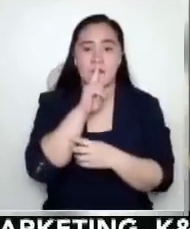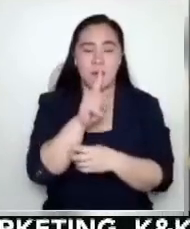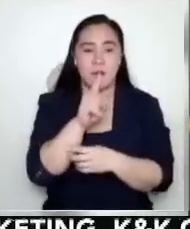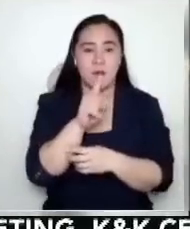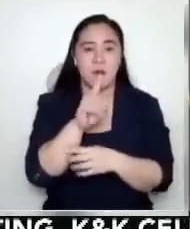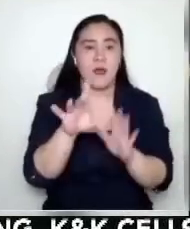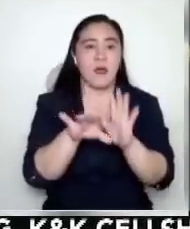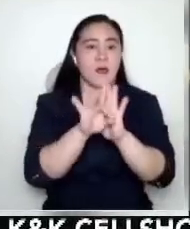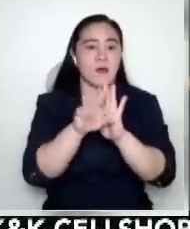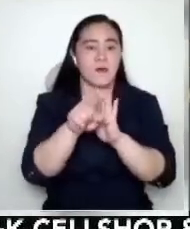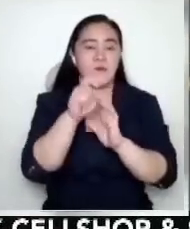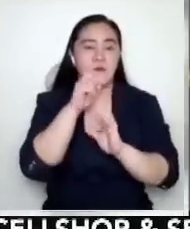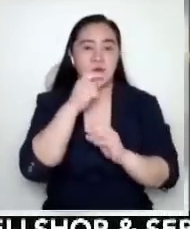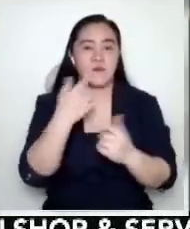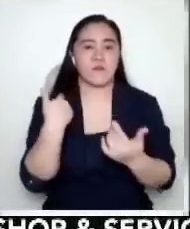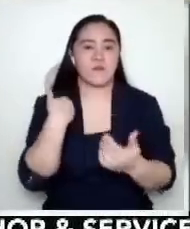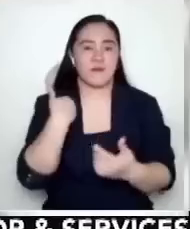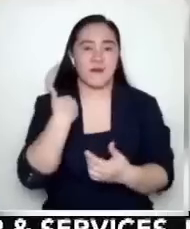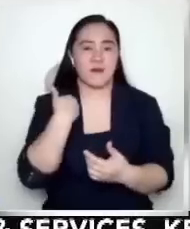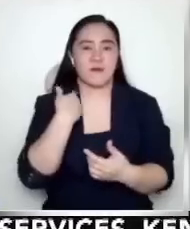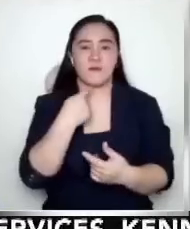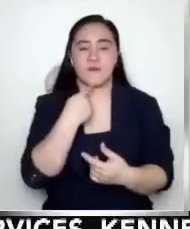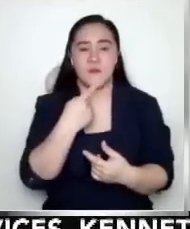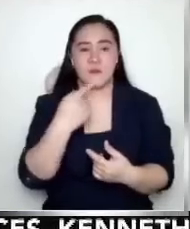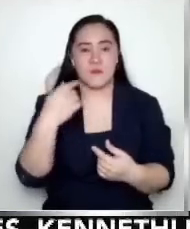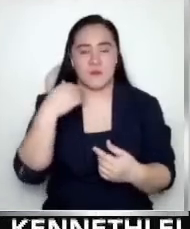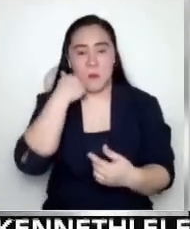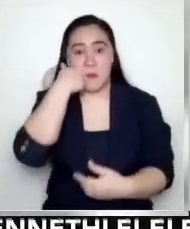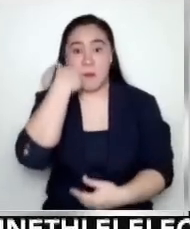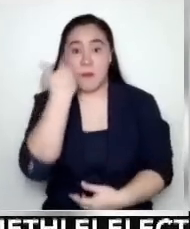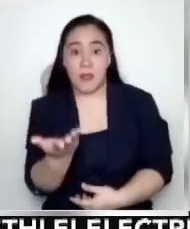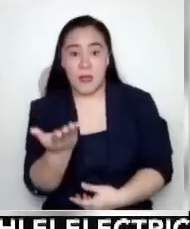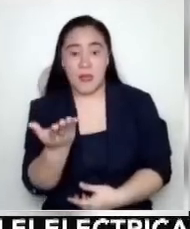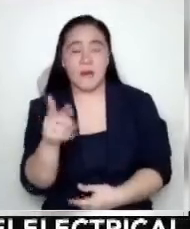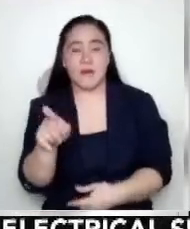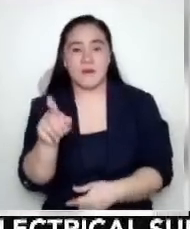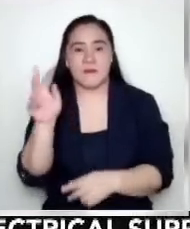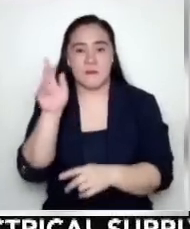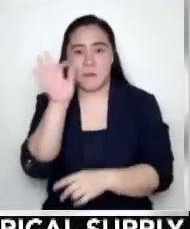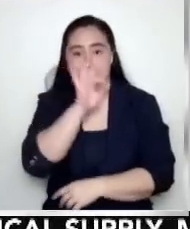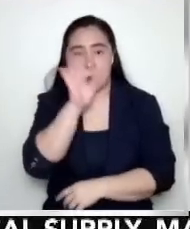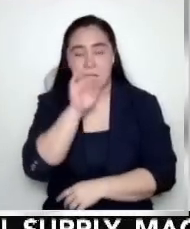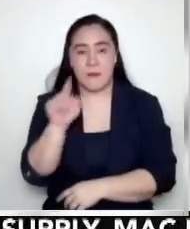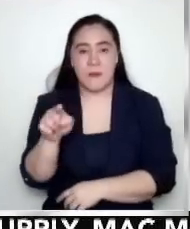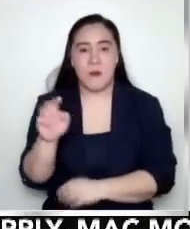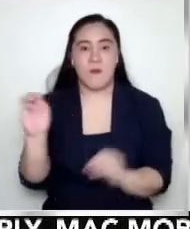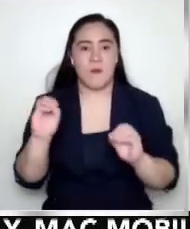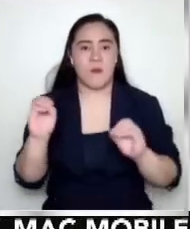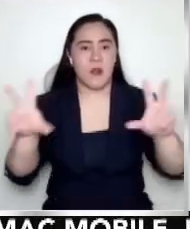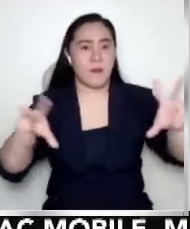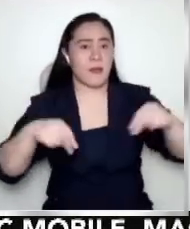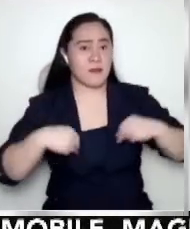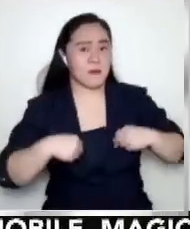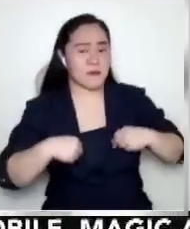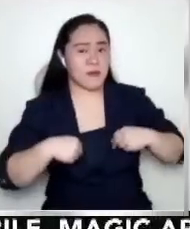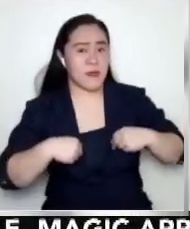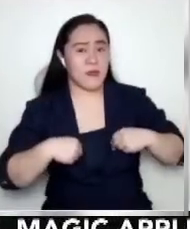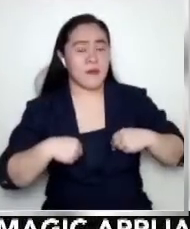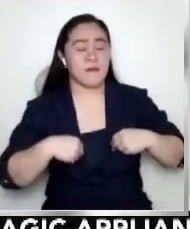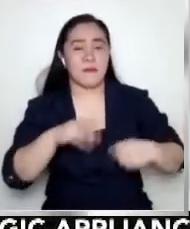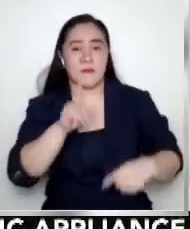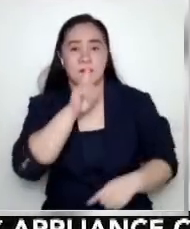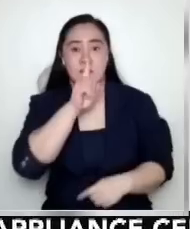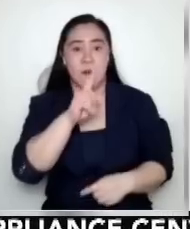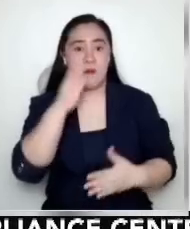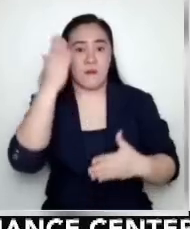nanagasa at nanunog umano sa labi ng ating kababayan. Wala pang natatanggap ang DMW sa opisyal na ulat kung paano pinatay